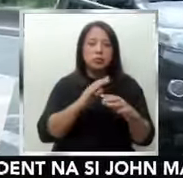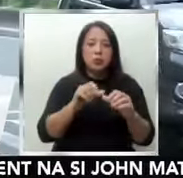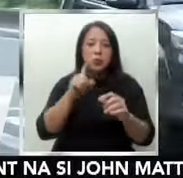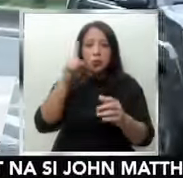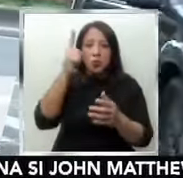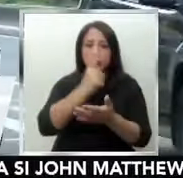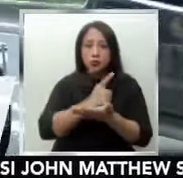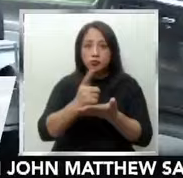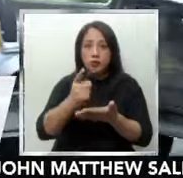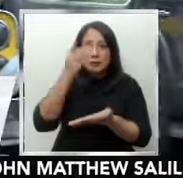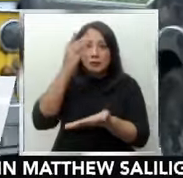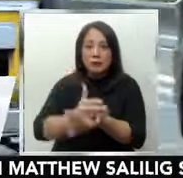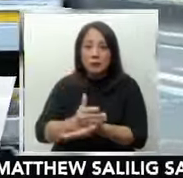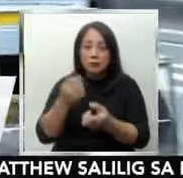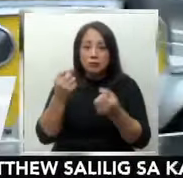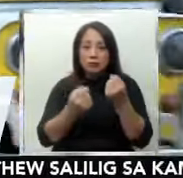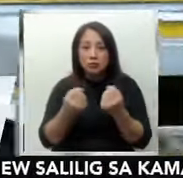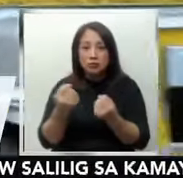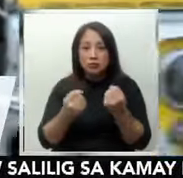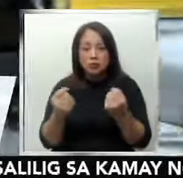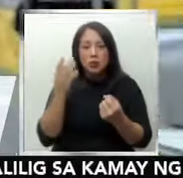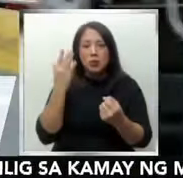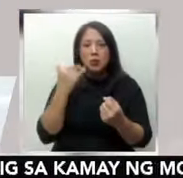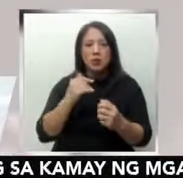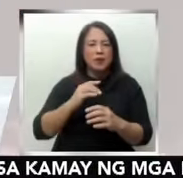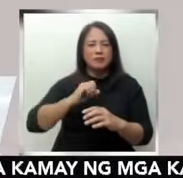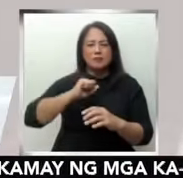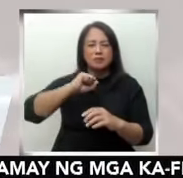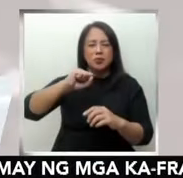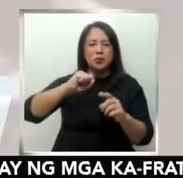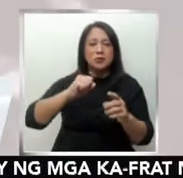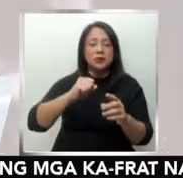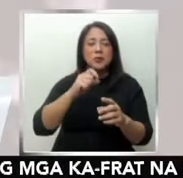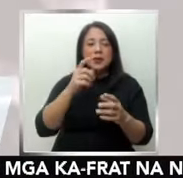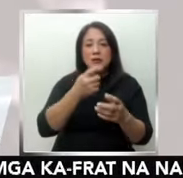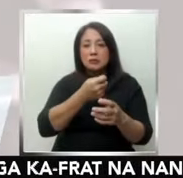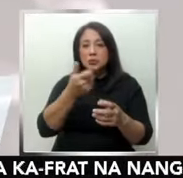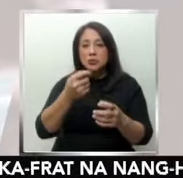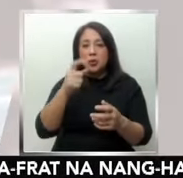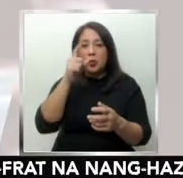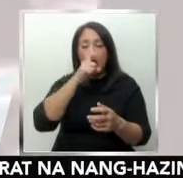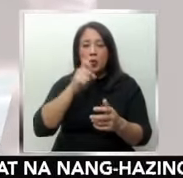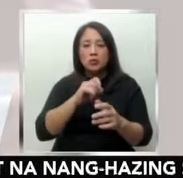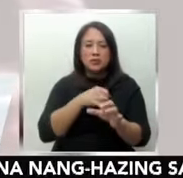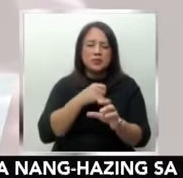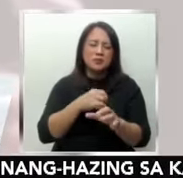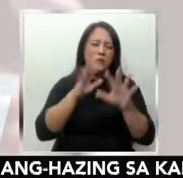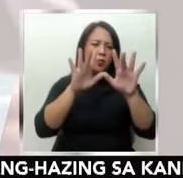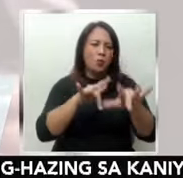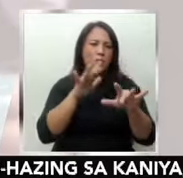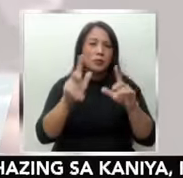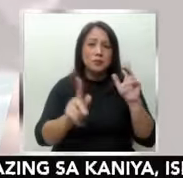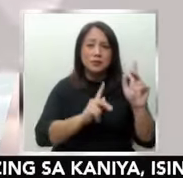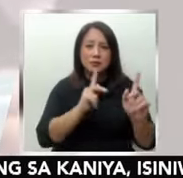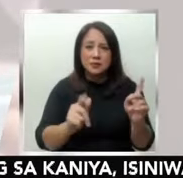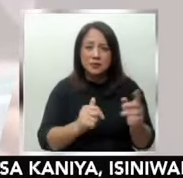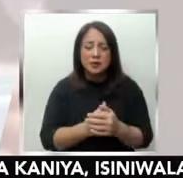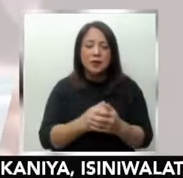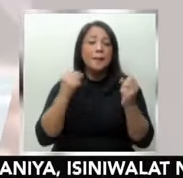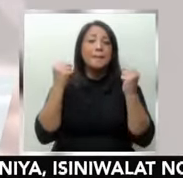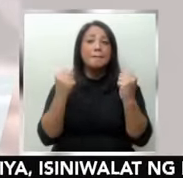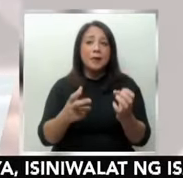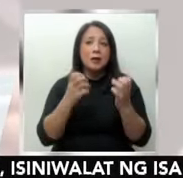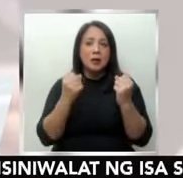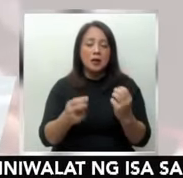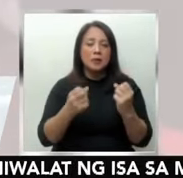Strike laban sa face out ng mga lumang jepney dahil kawawa talaga ang tao at ah marami pang ah na